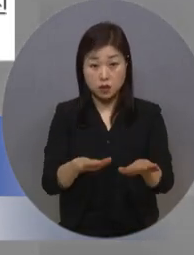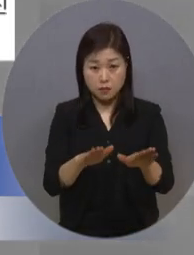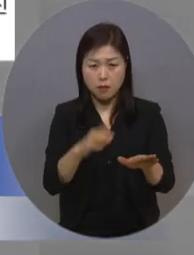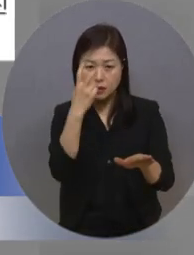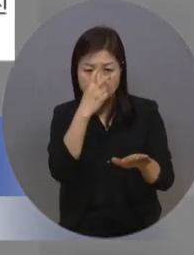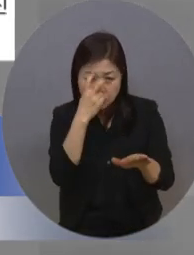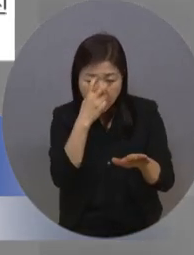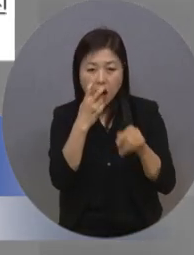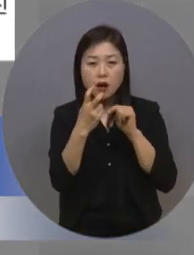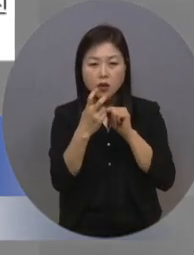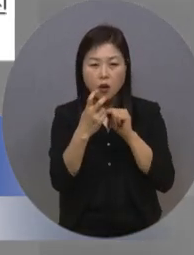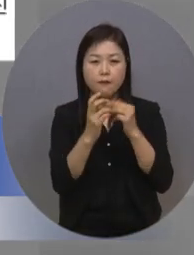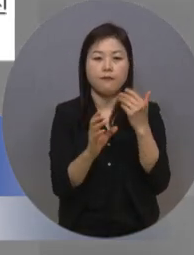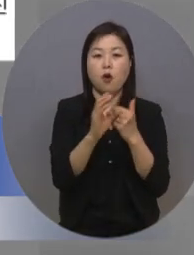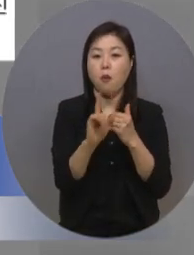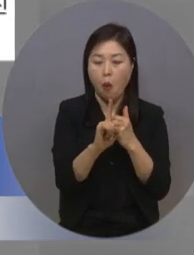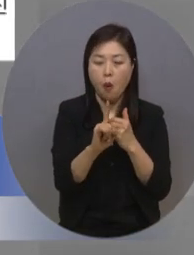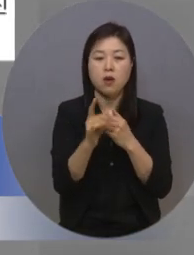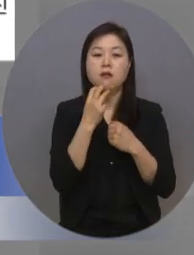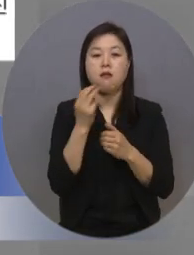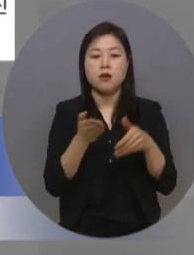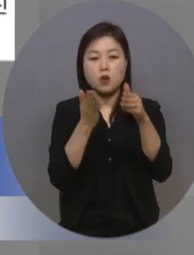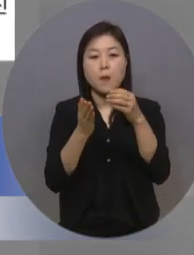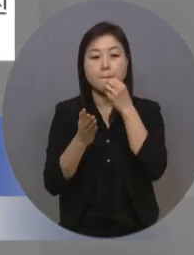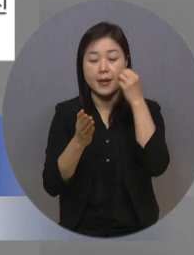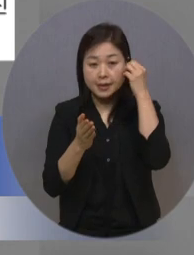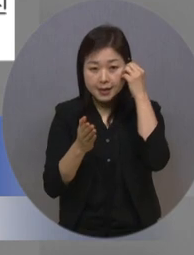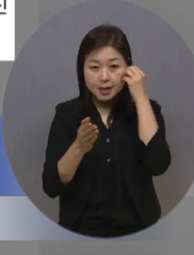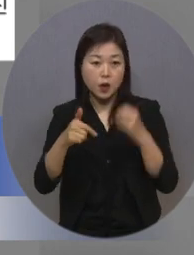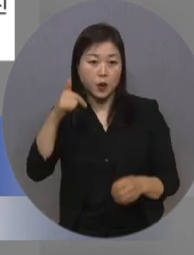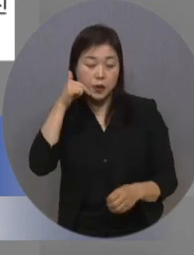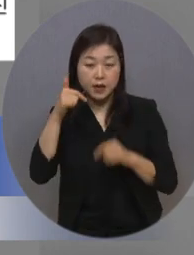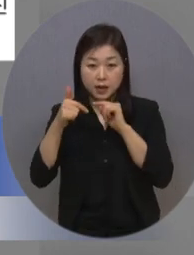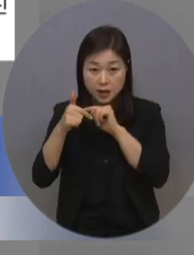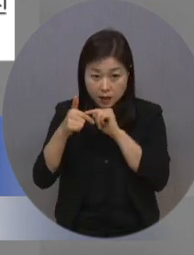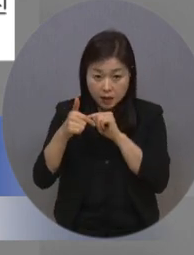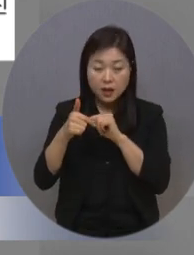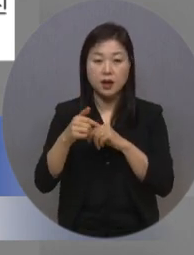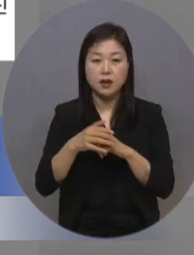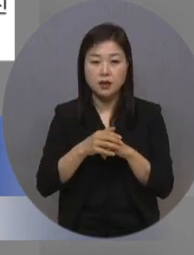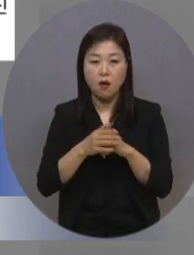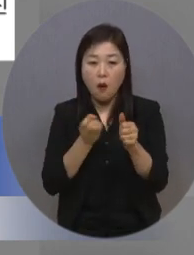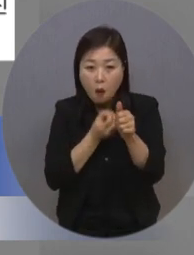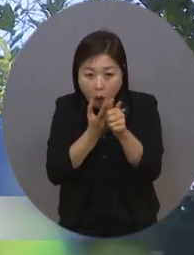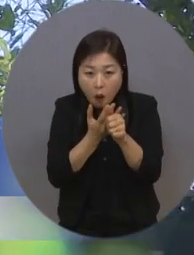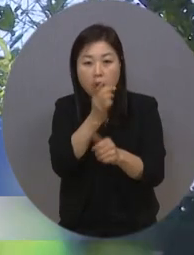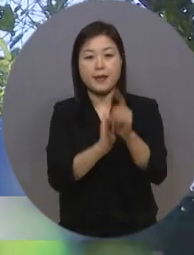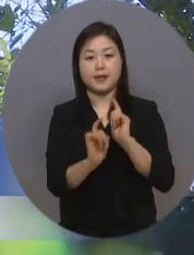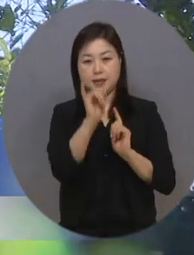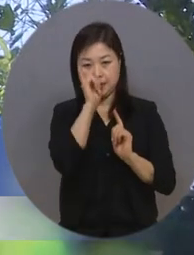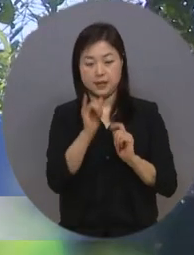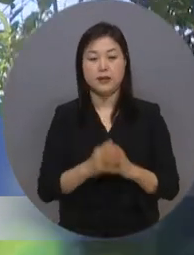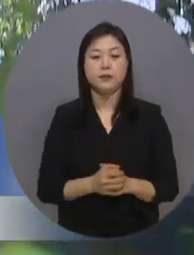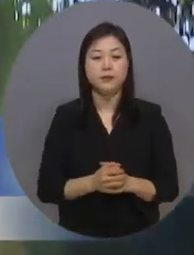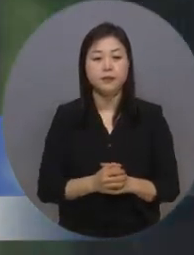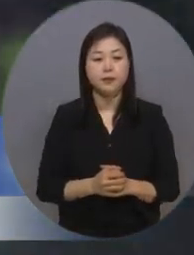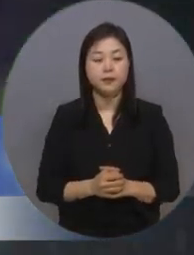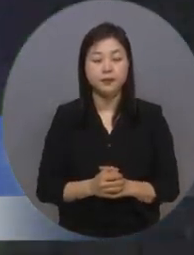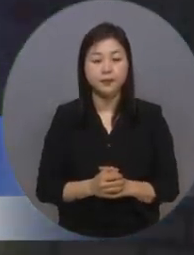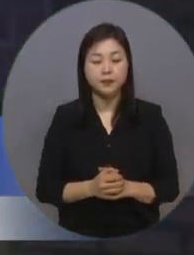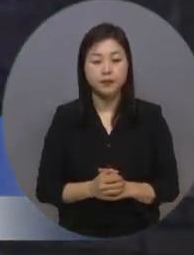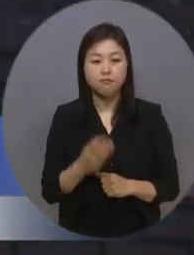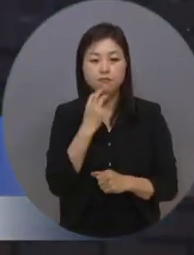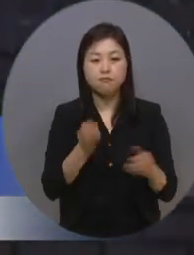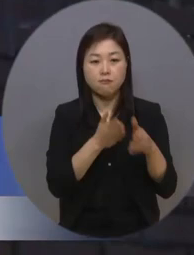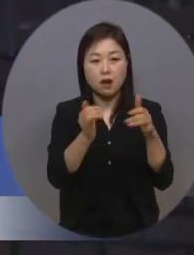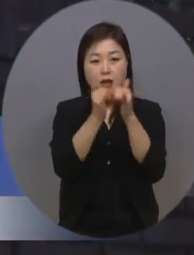수사 외에도 경기도 홈페이지와 콜센터 등을 통해 제보를 받고 있다고 밝혔습니다. 특히 경기도는